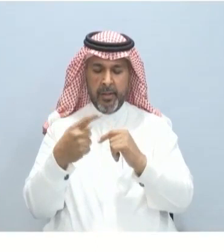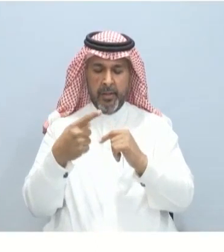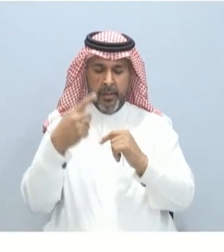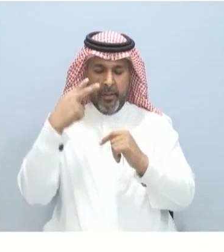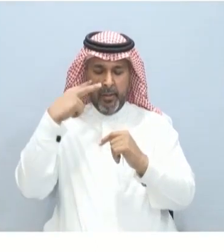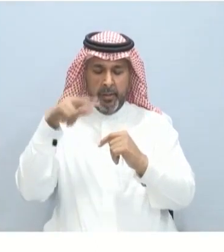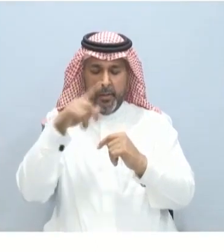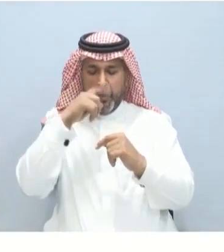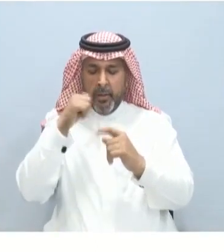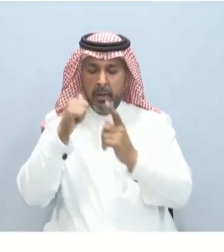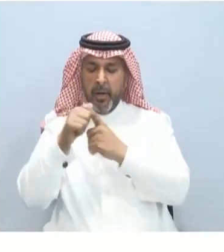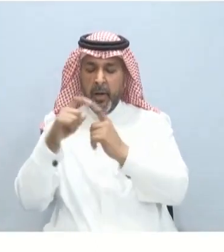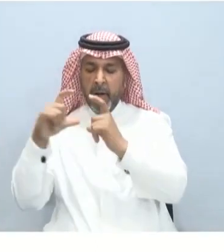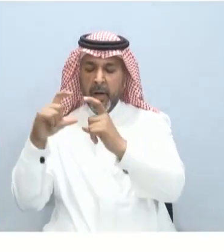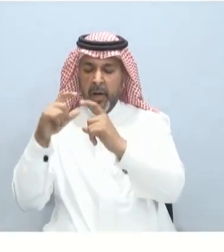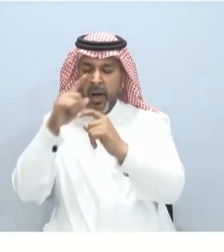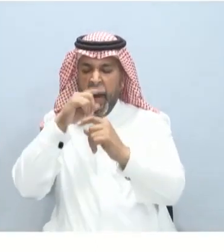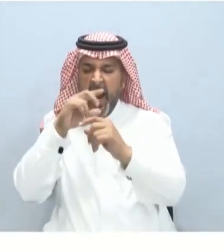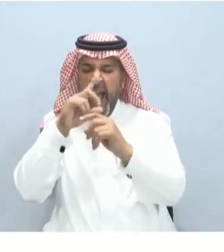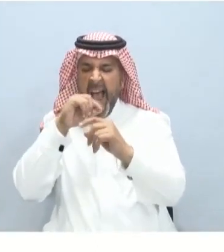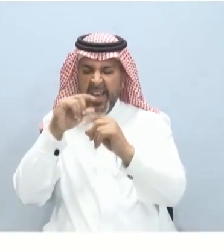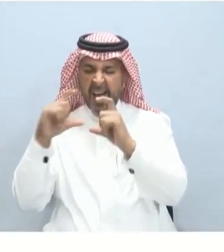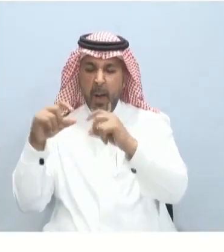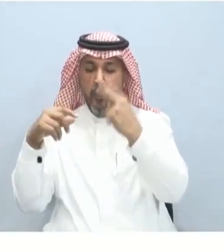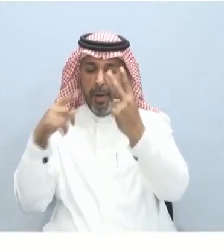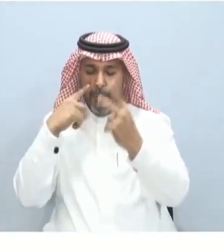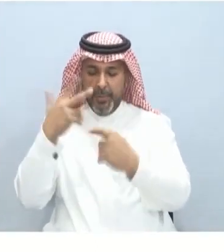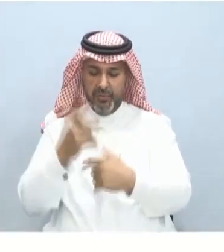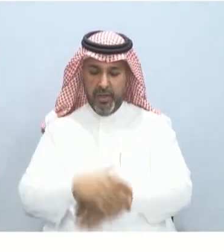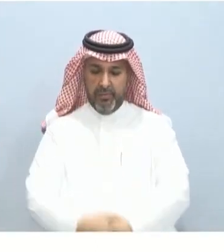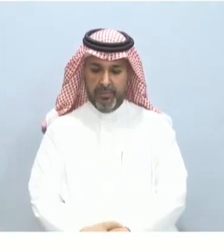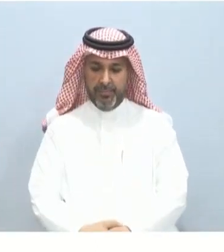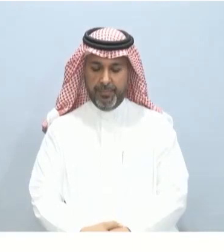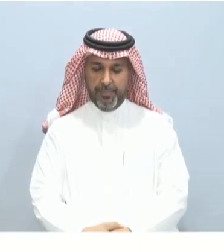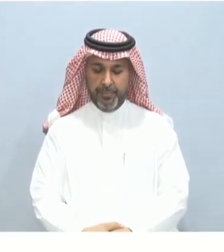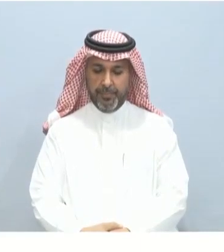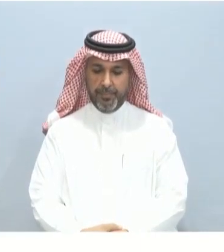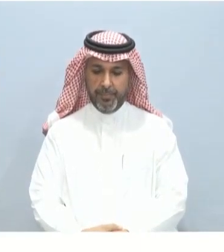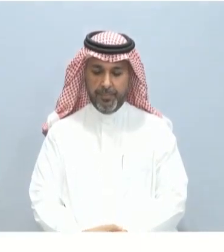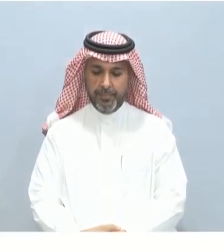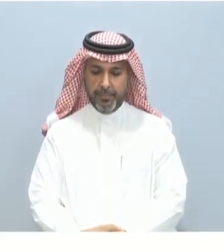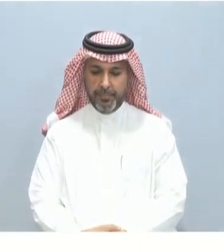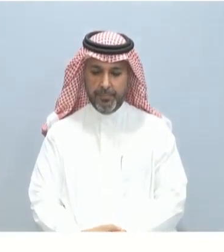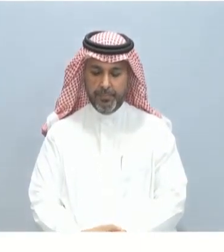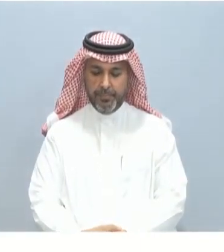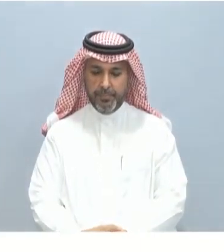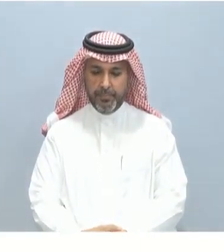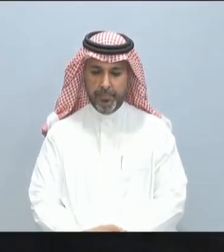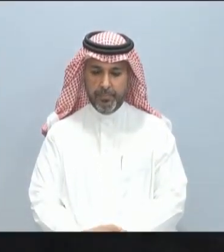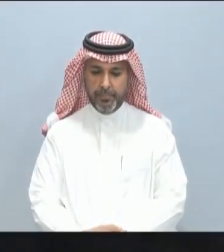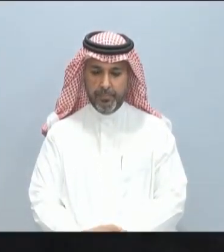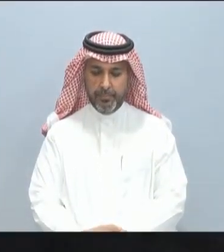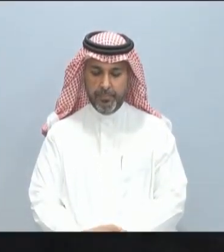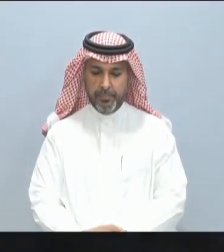لابد ان تكون اشاره الحد الاول والحد الاخير موجبه دائما فقط الحد الاوسط اما ان يكون موجب